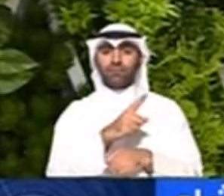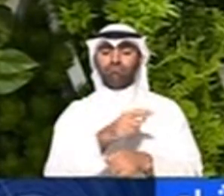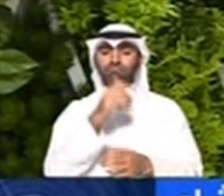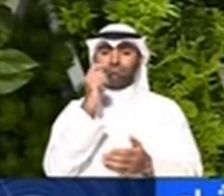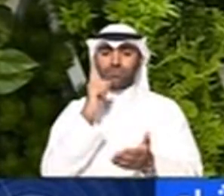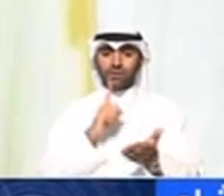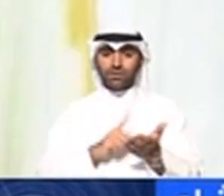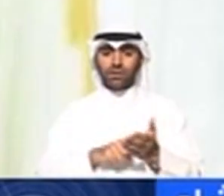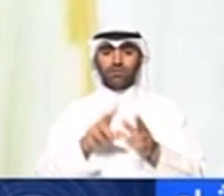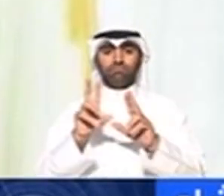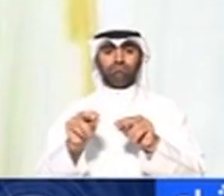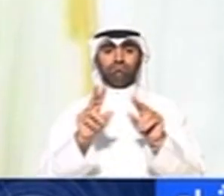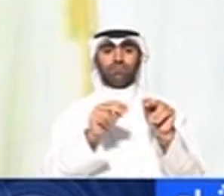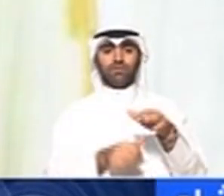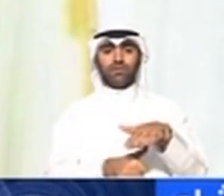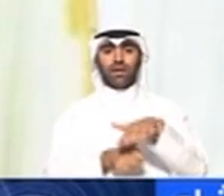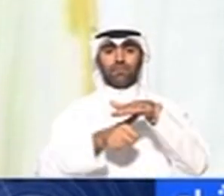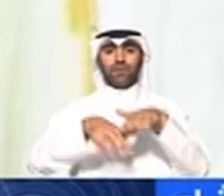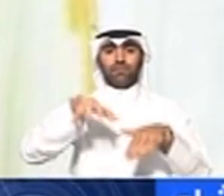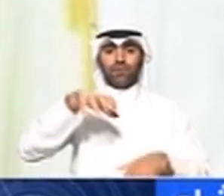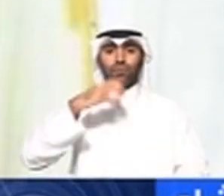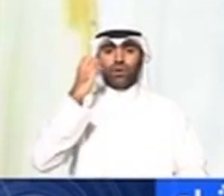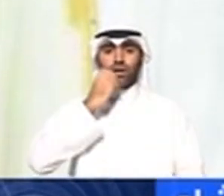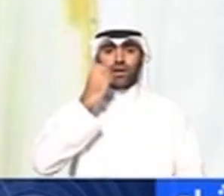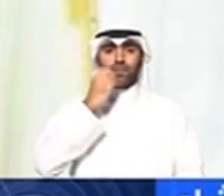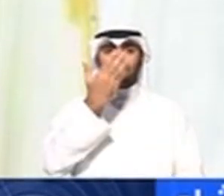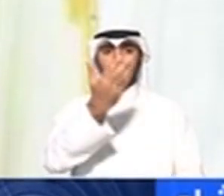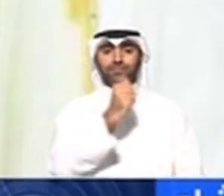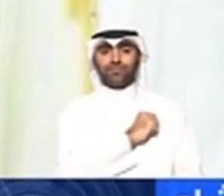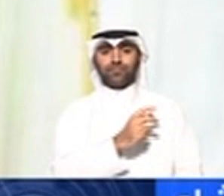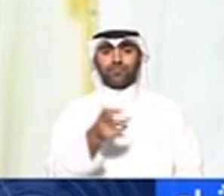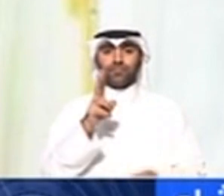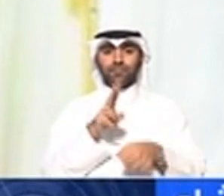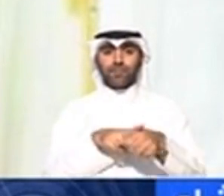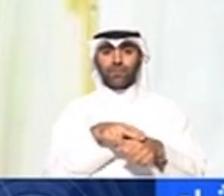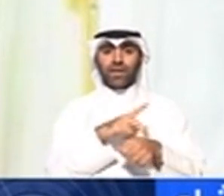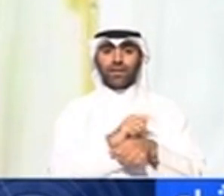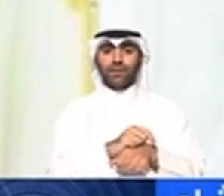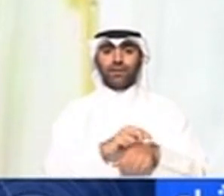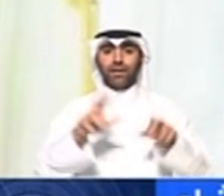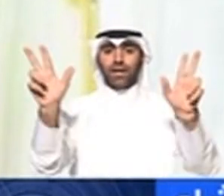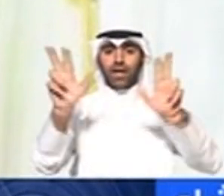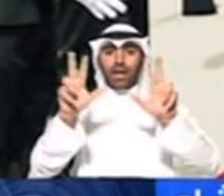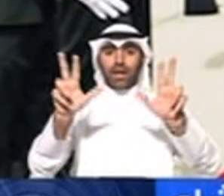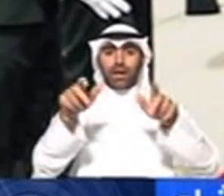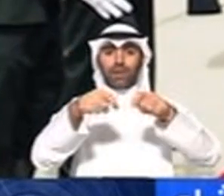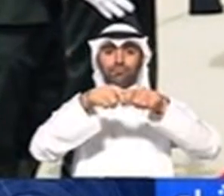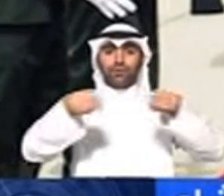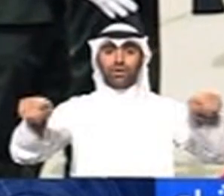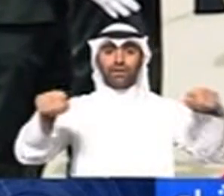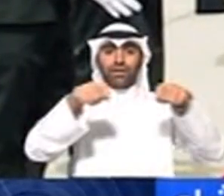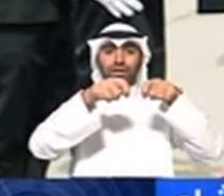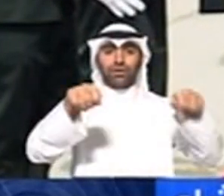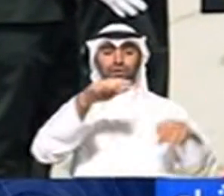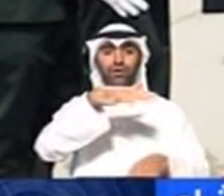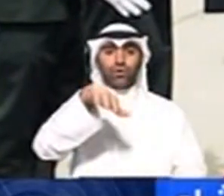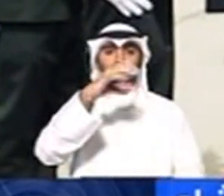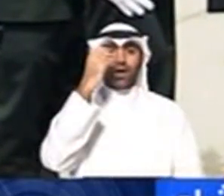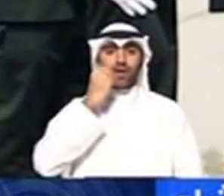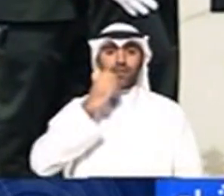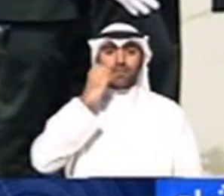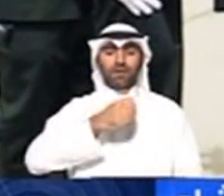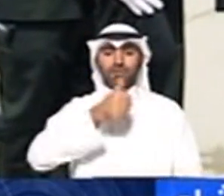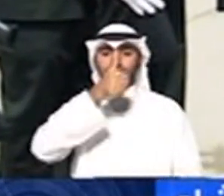مشاعر أهل الإمارات. ونقلت وسائل الإعلام الإماراتية مشاعر المحبة الكبيرة التي يكنها شعب الإمارات للراحل